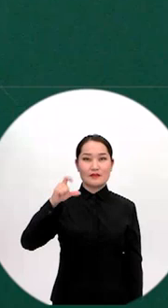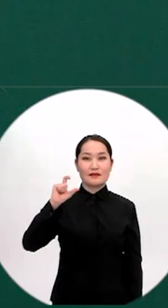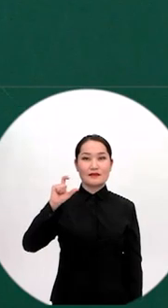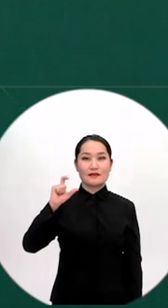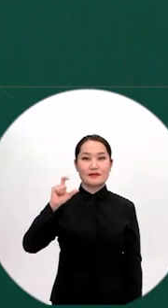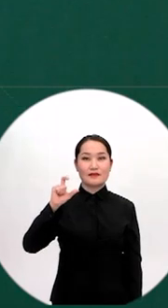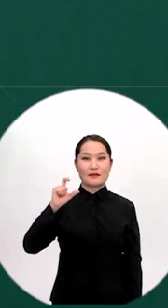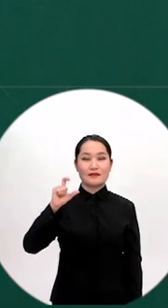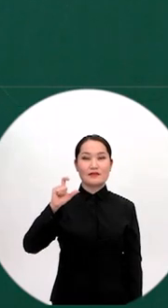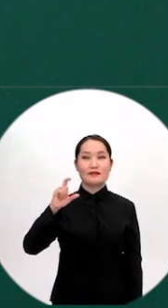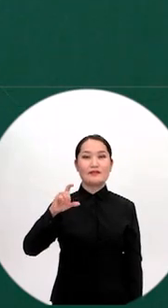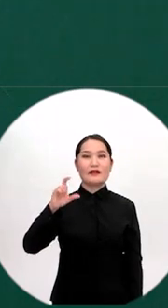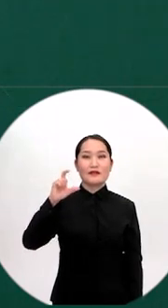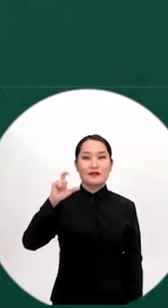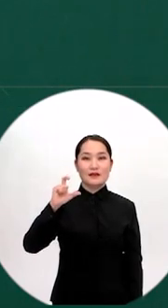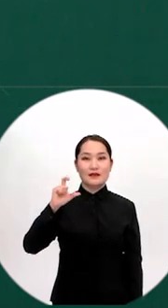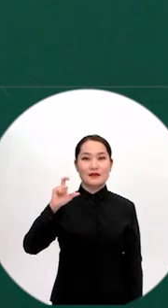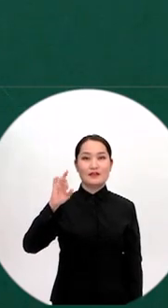Эрг. Эрг.